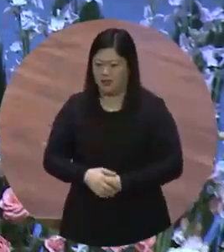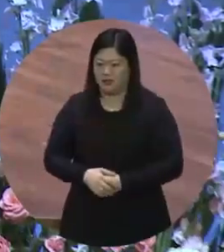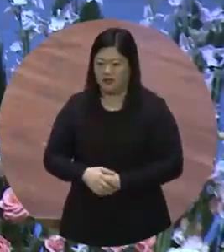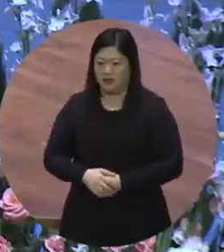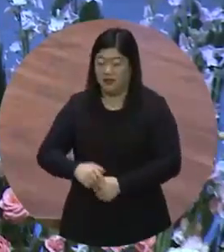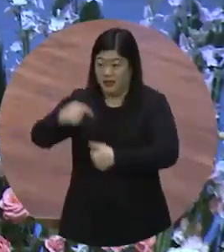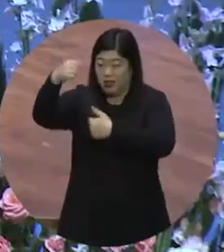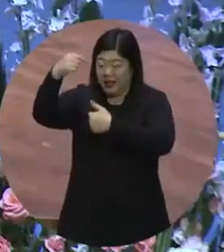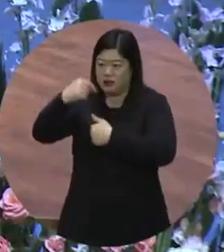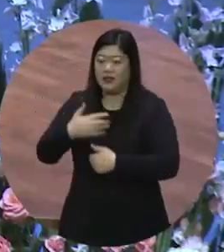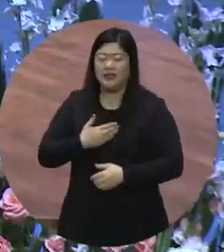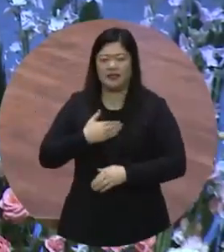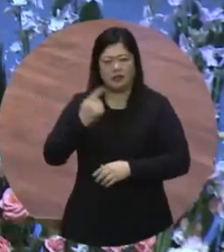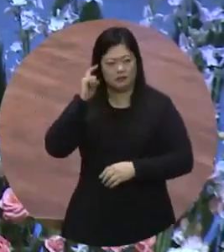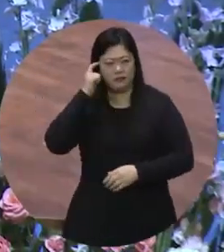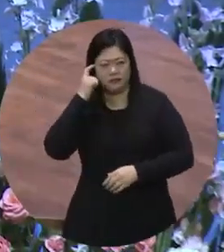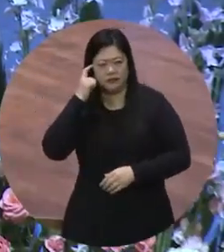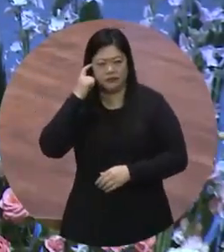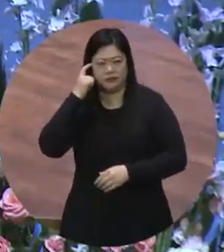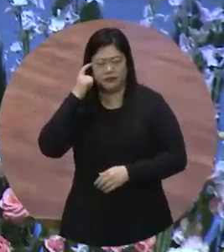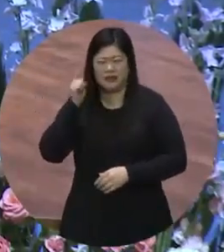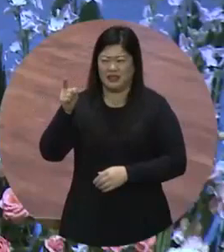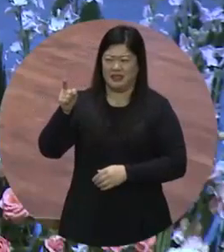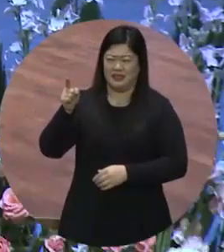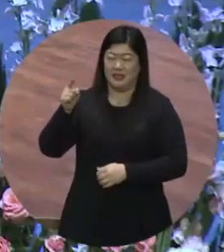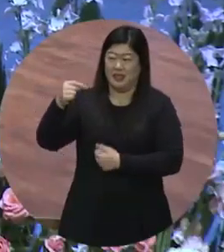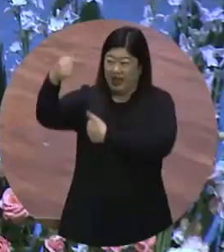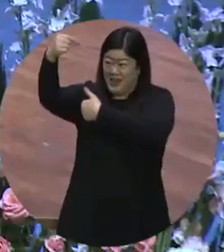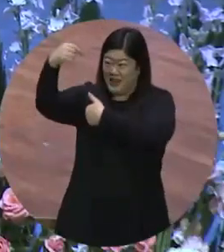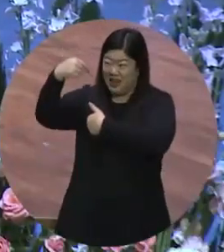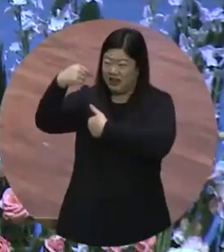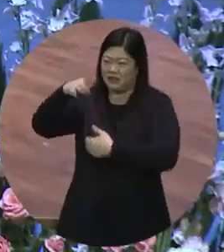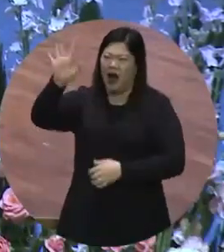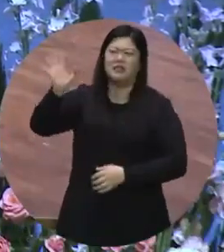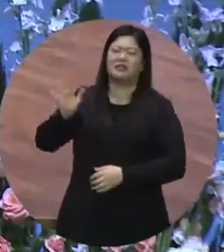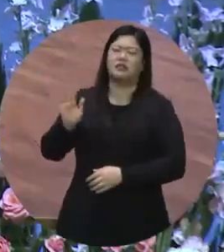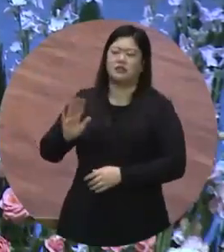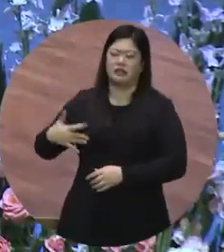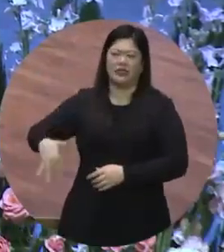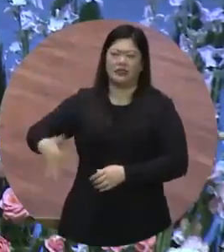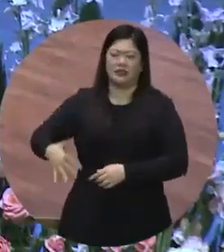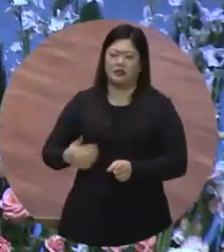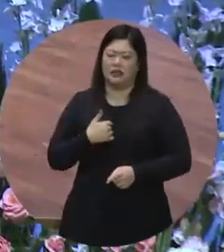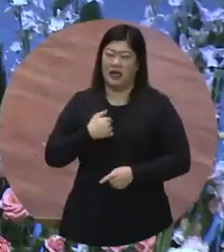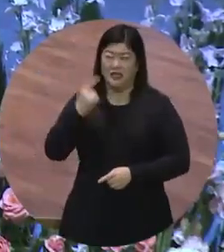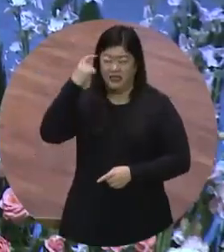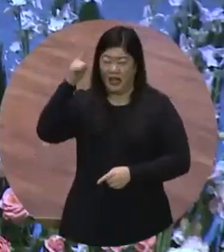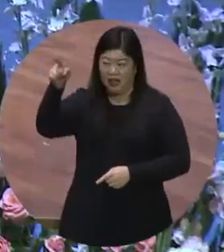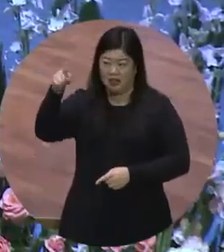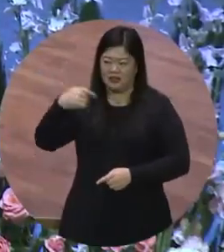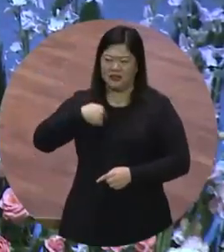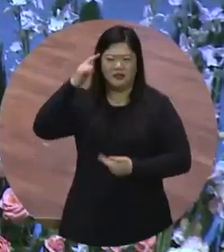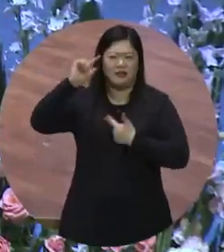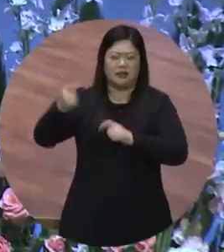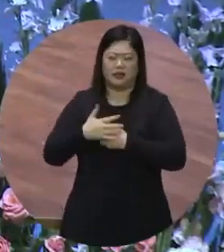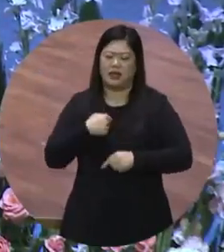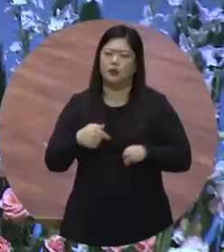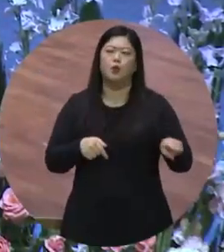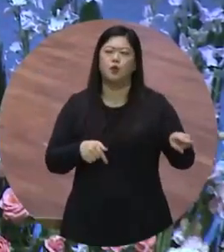다 있으면 성령인도 언제 받아요? 성령이 가자 하는데 에이 아니야 난 이 길을 갈 거야. 인도 못 받아요. 생각이 너무 복잡해.